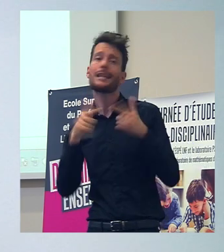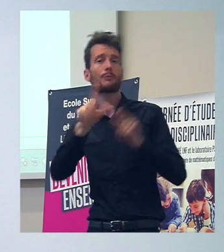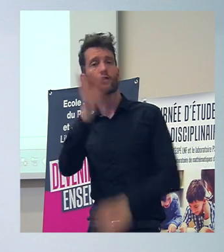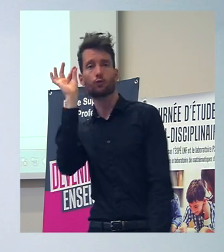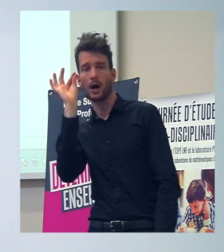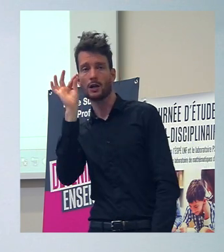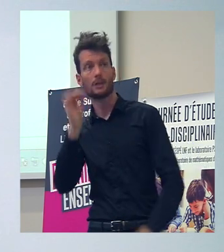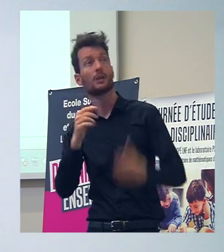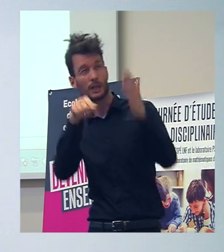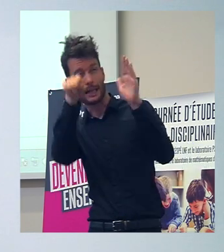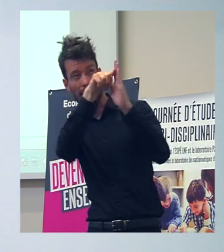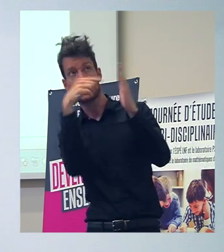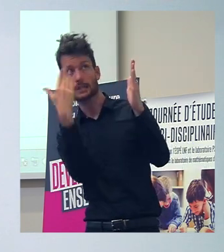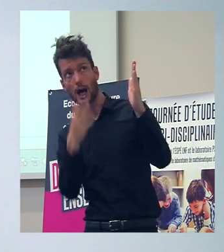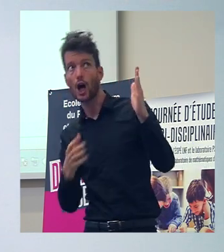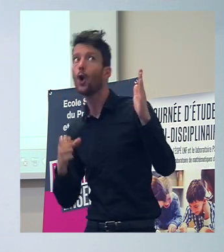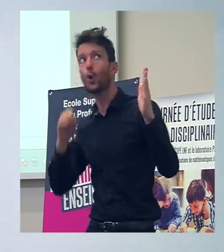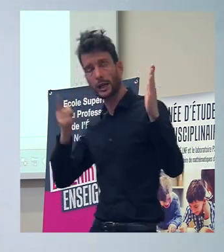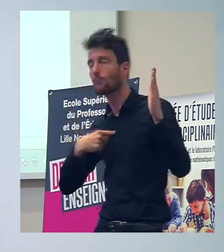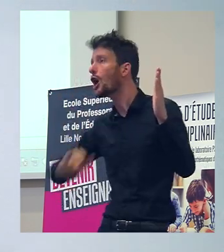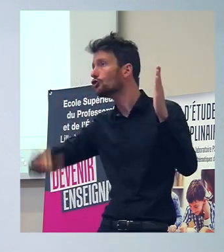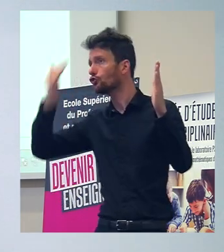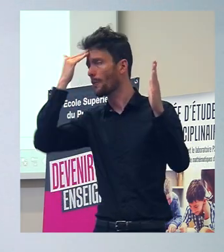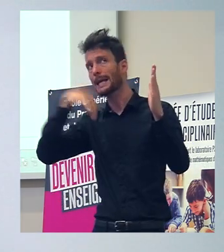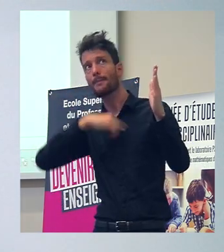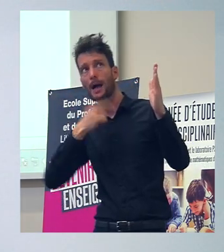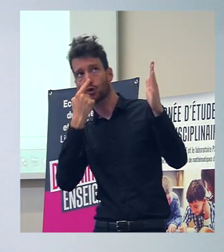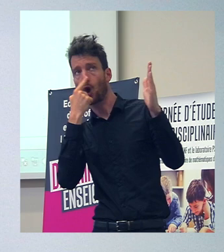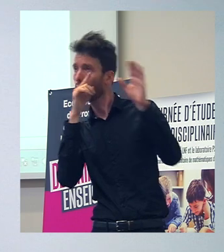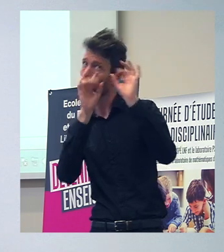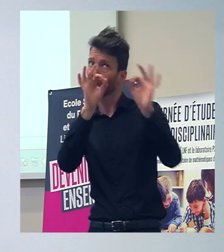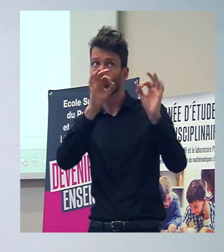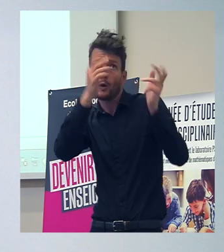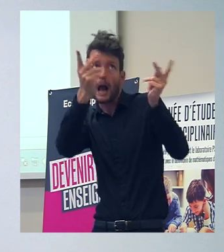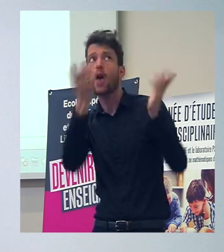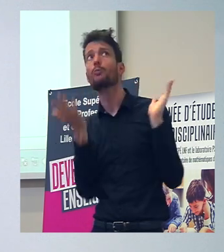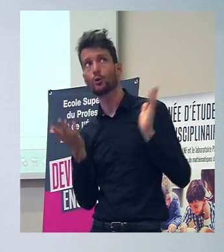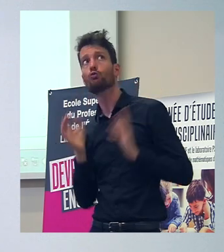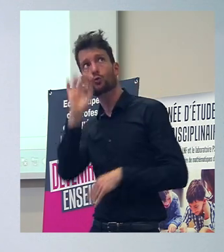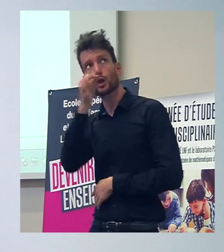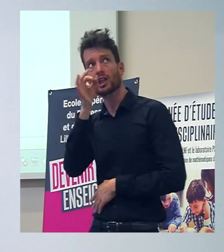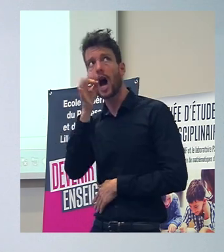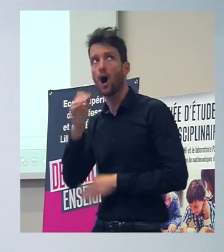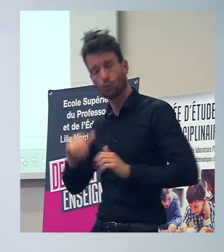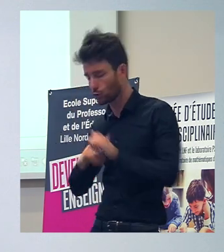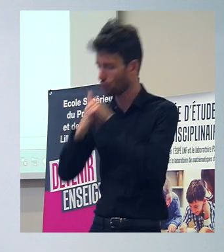j'obéis volontairement à la règle parce que je la trouve justifiée, parce que j'en ai